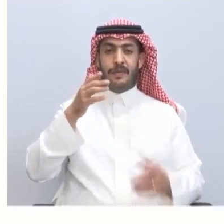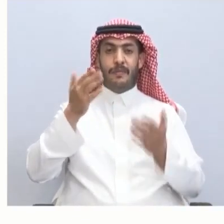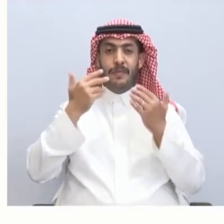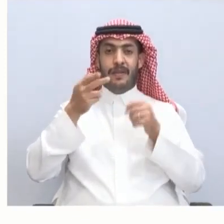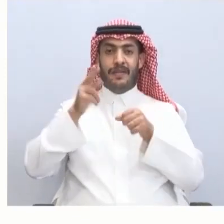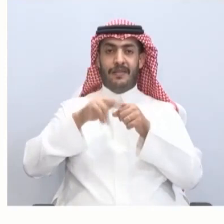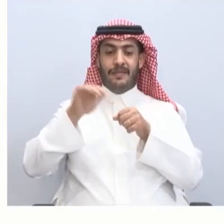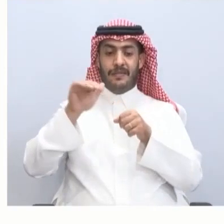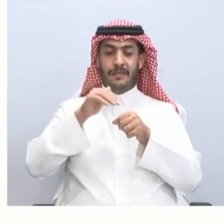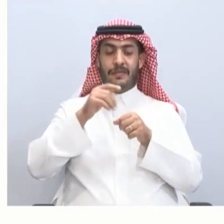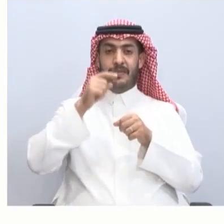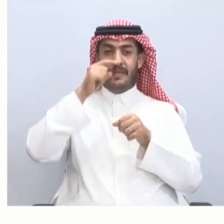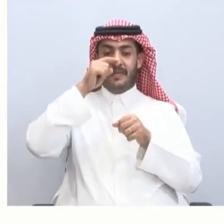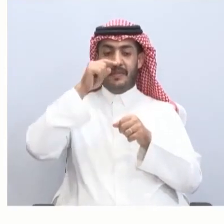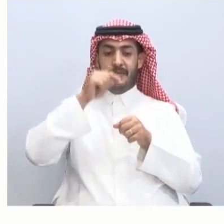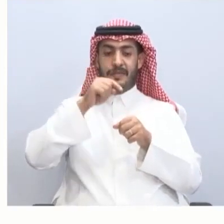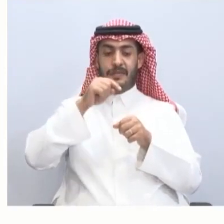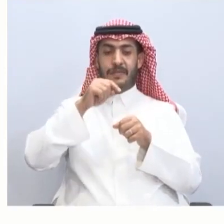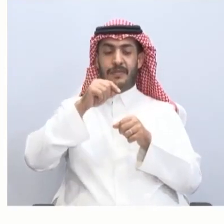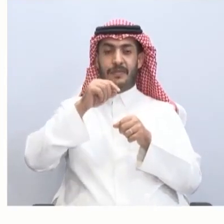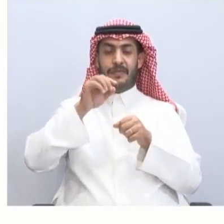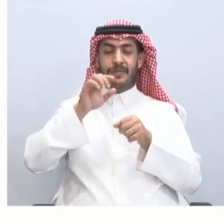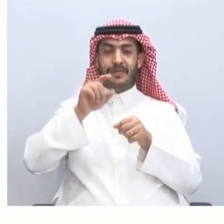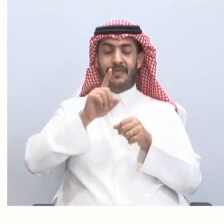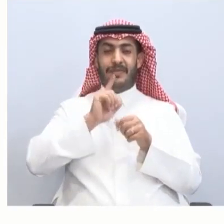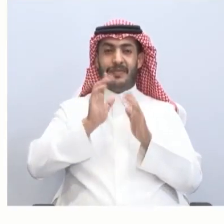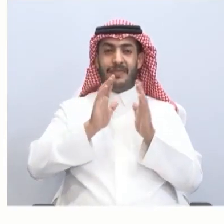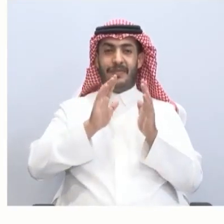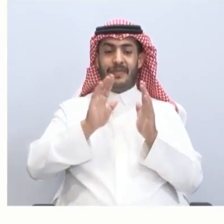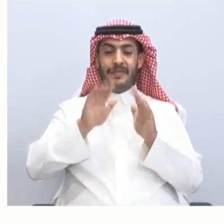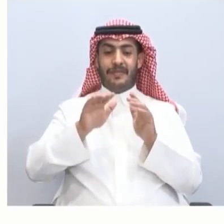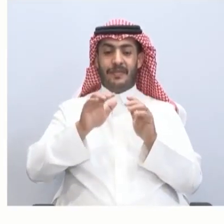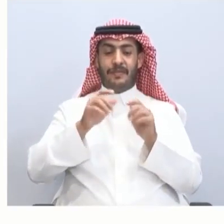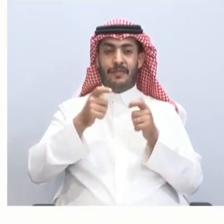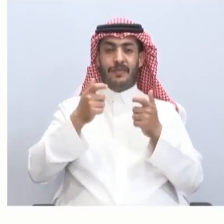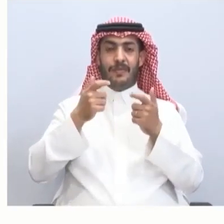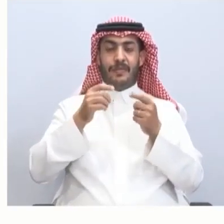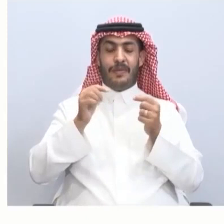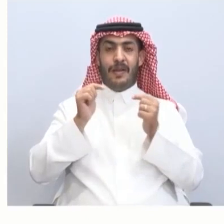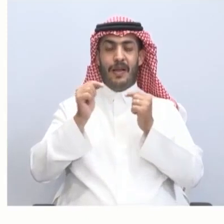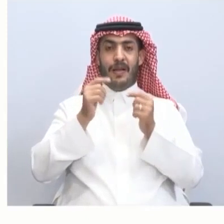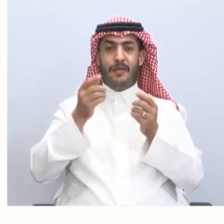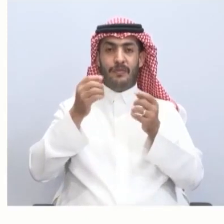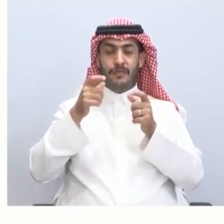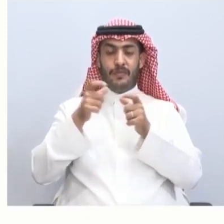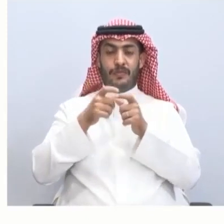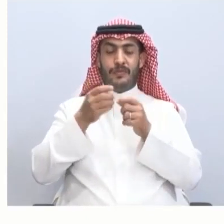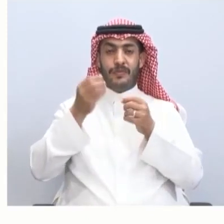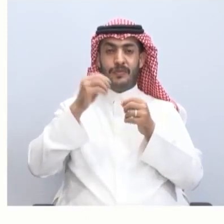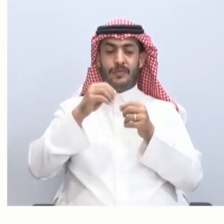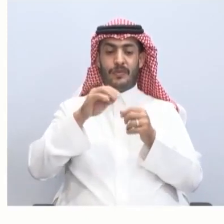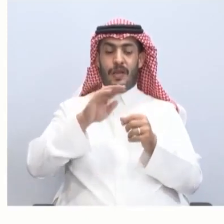مكه واجبر طبعا هناك في ذلك الوقت كان وجود لحام سعوديه اي مجموعه من